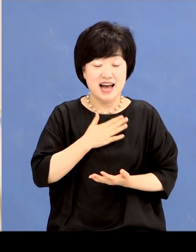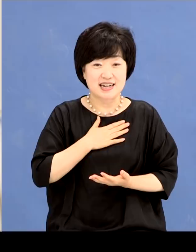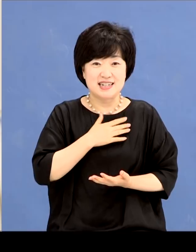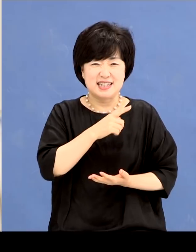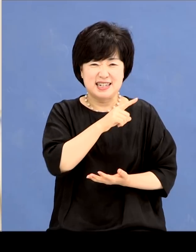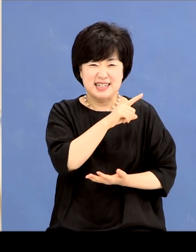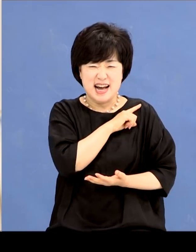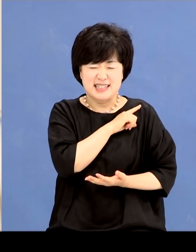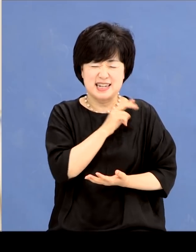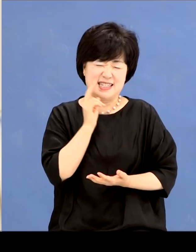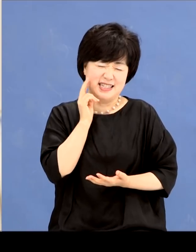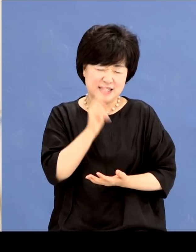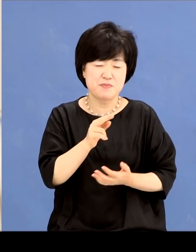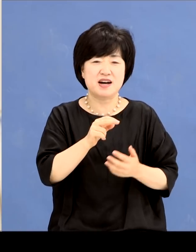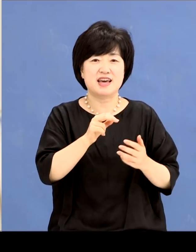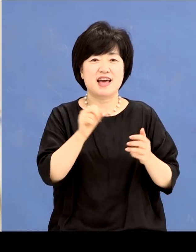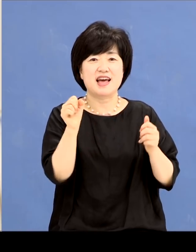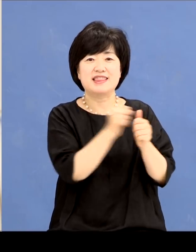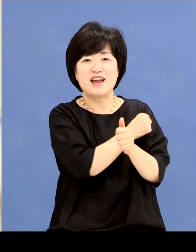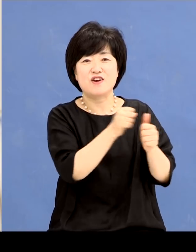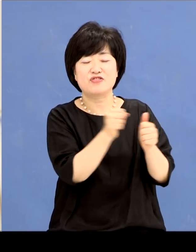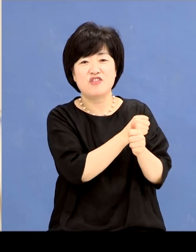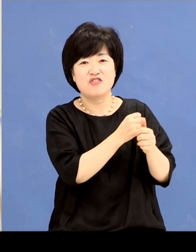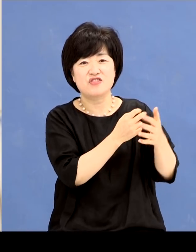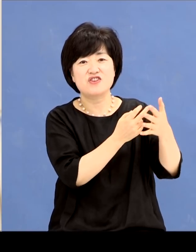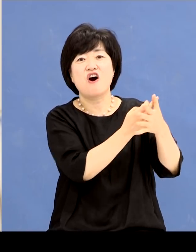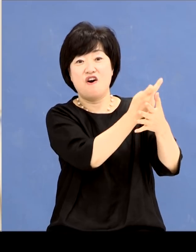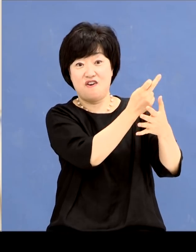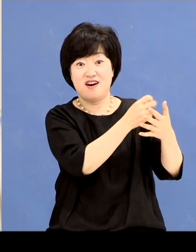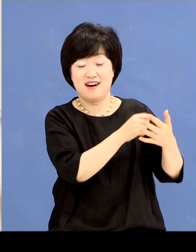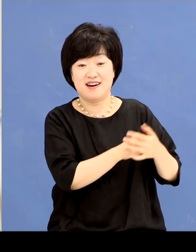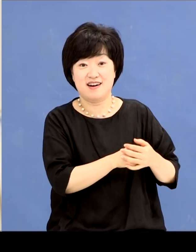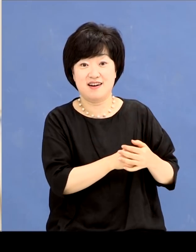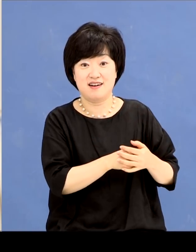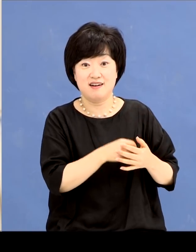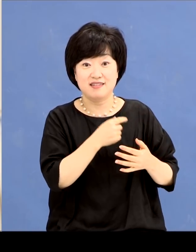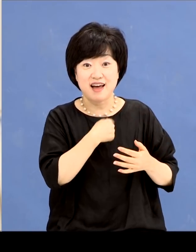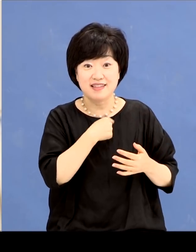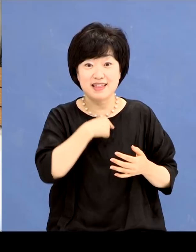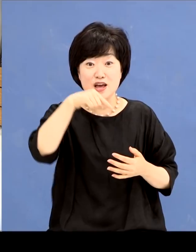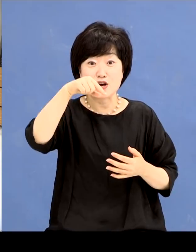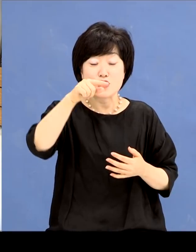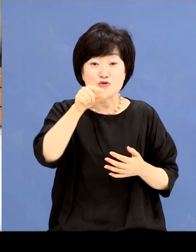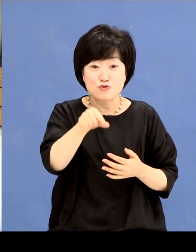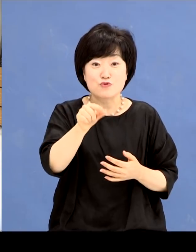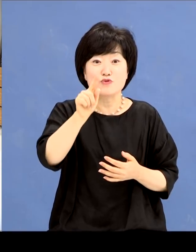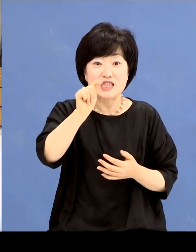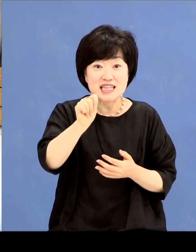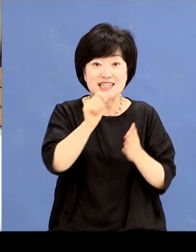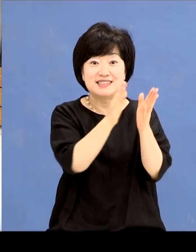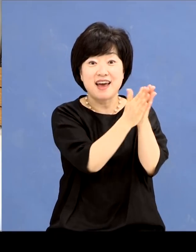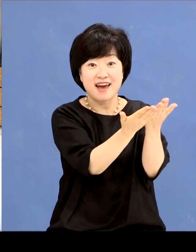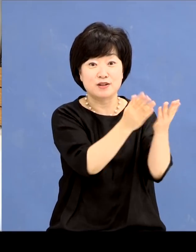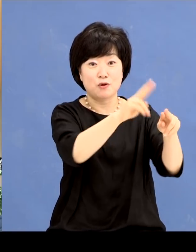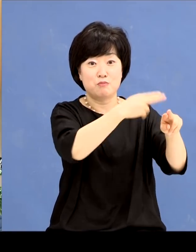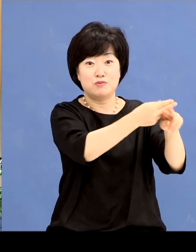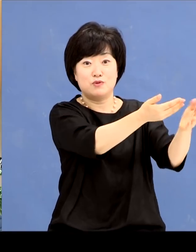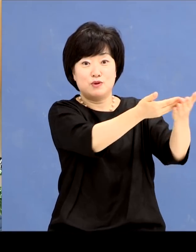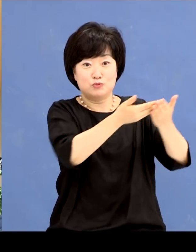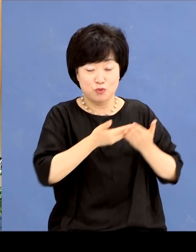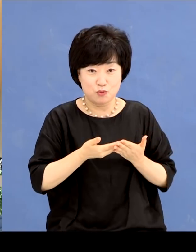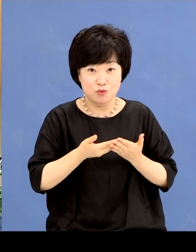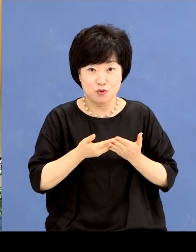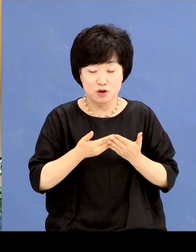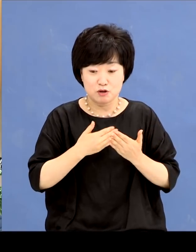가장 심하게 때렸던 형이 네. 어느 날 저에게 큐티 책을 선물을 해줘요. 큐티 책을? 예. 그러면서